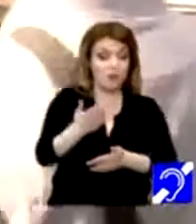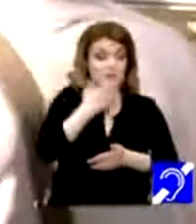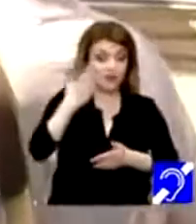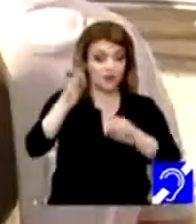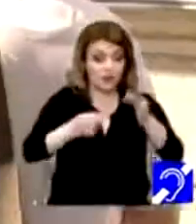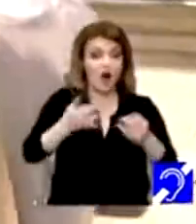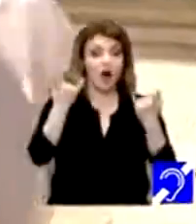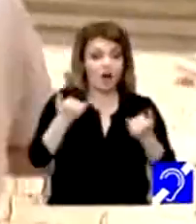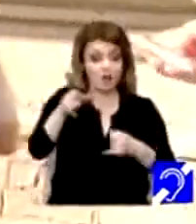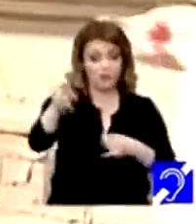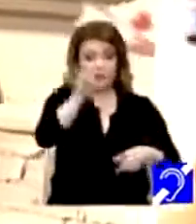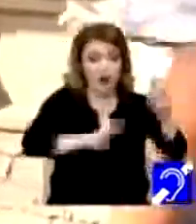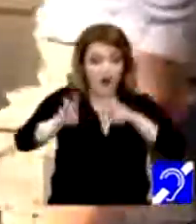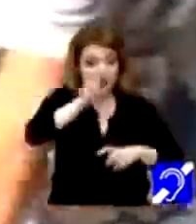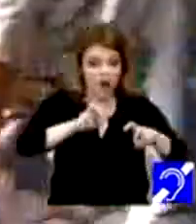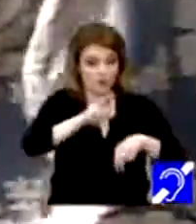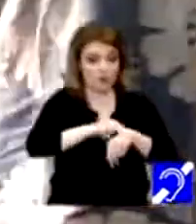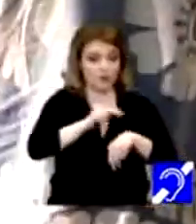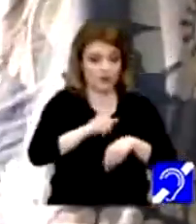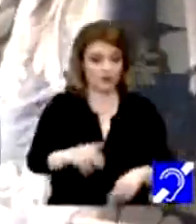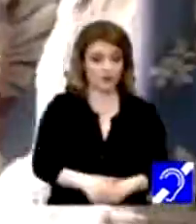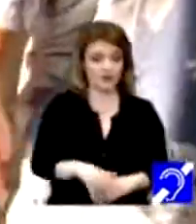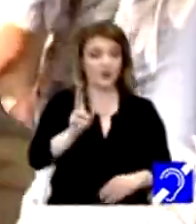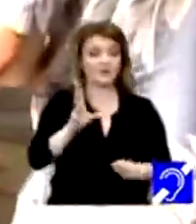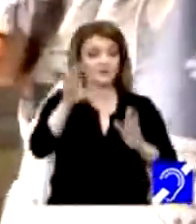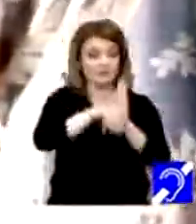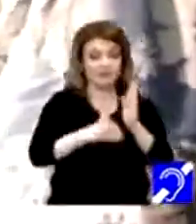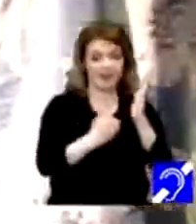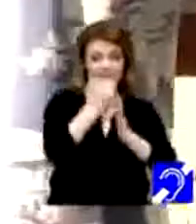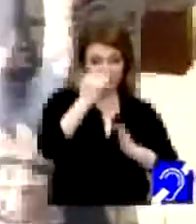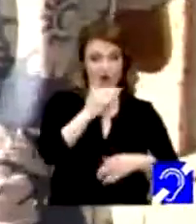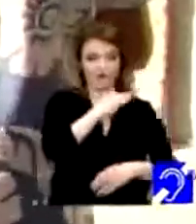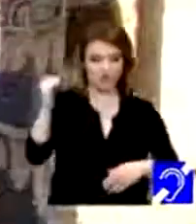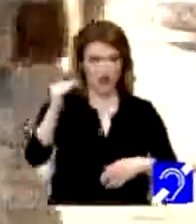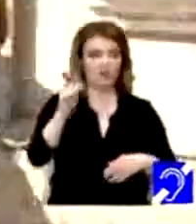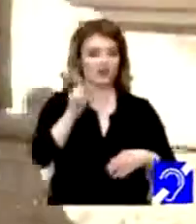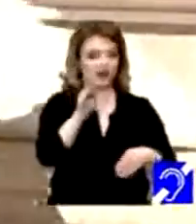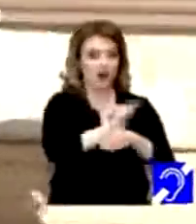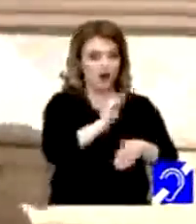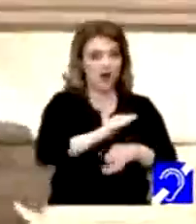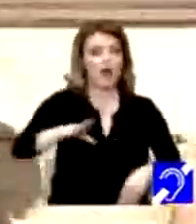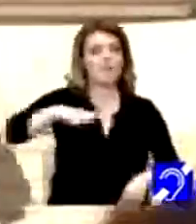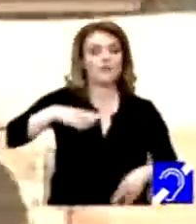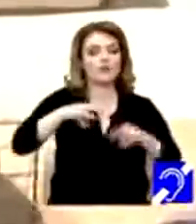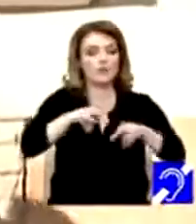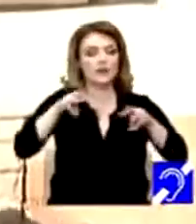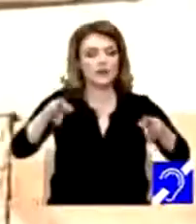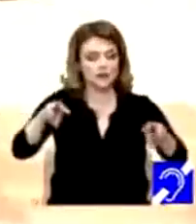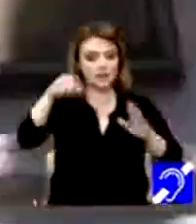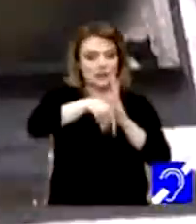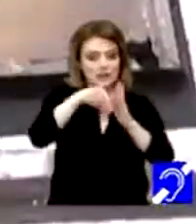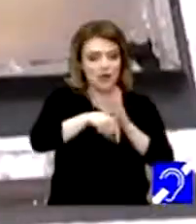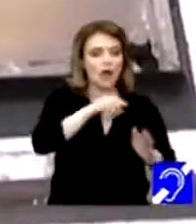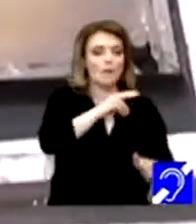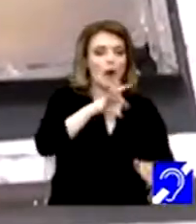este căutat de Interpol. Între funcționarii de rang înalt acuzați de maltratare sunt fostul ministru de interne Gheorghe Papuc